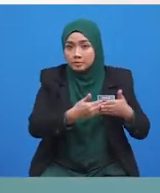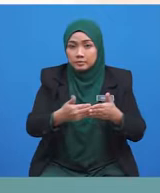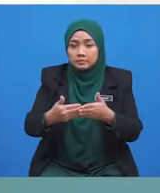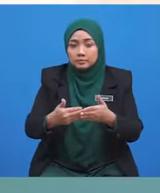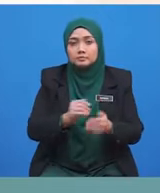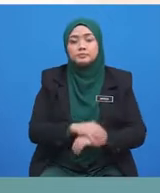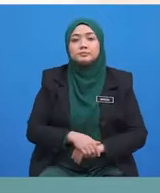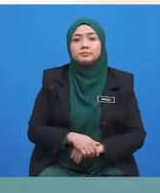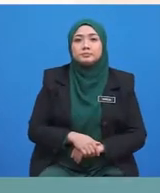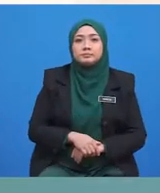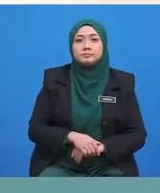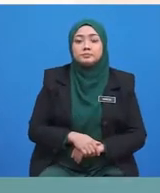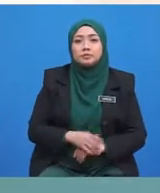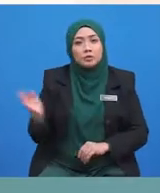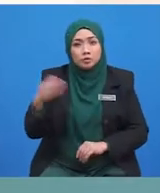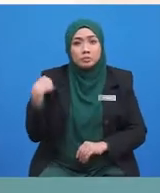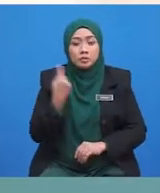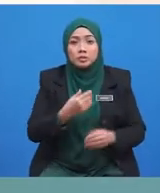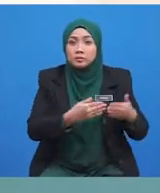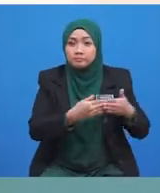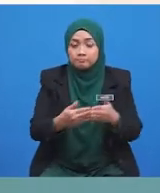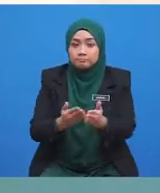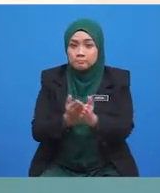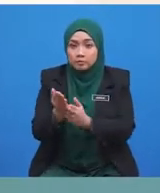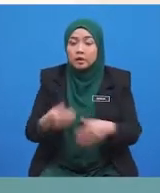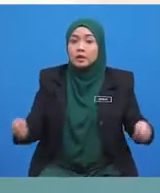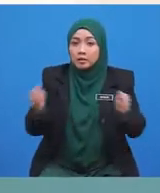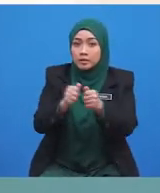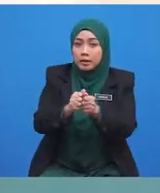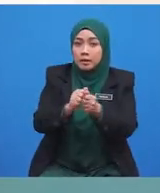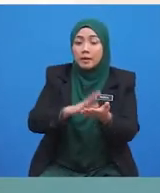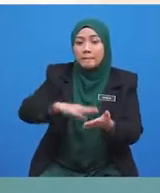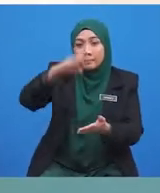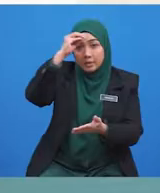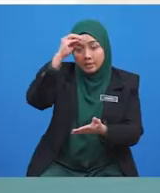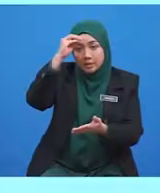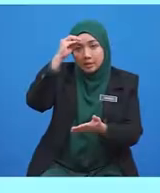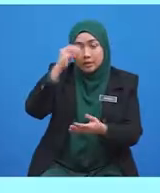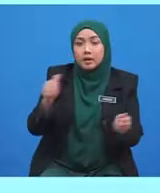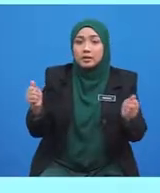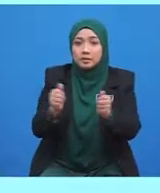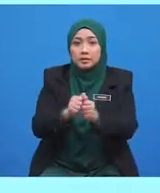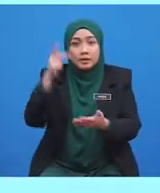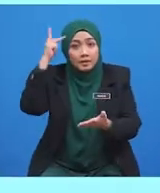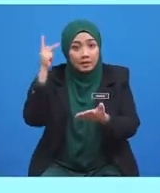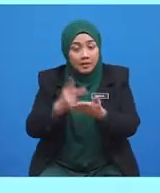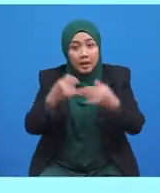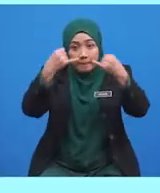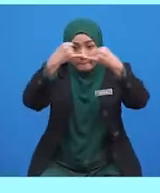Ya, jom kita teruskan pembelajaran kita. Jom kita kenali